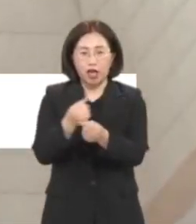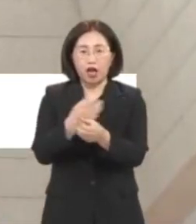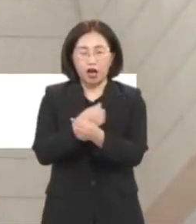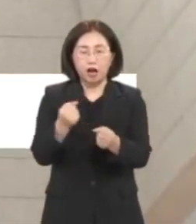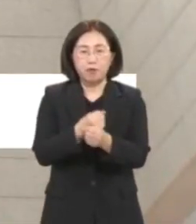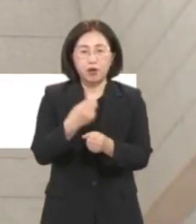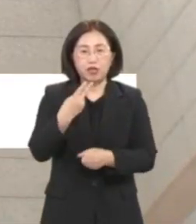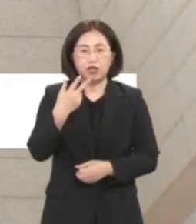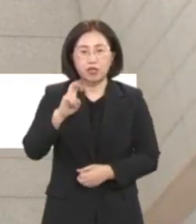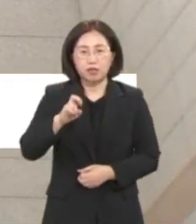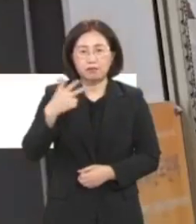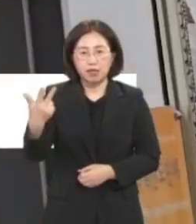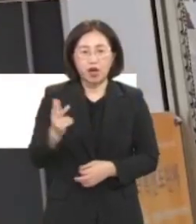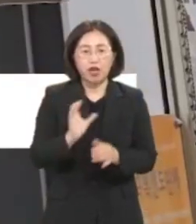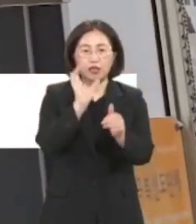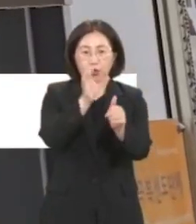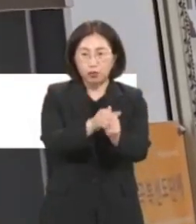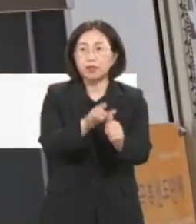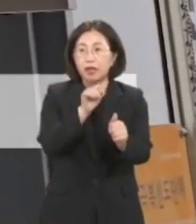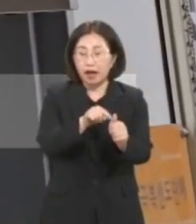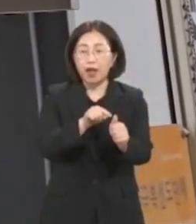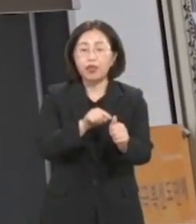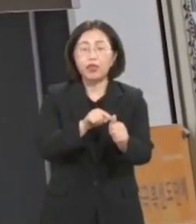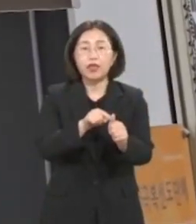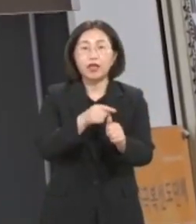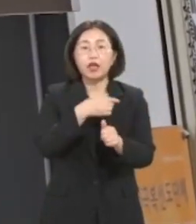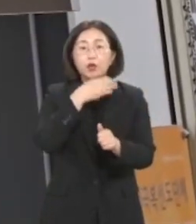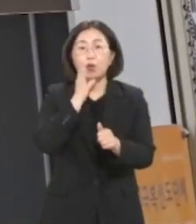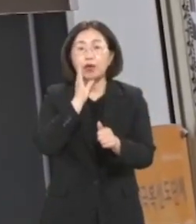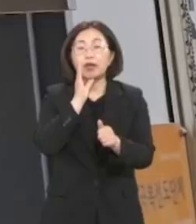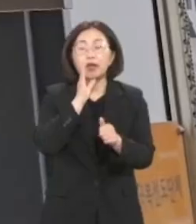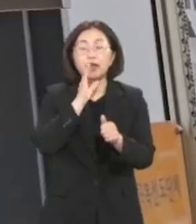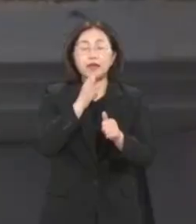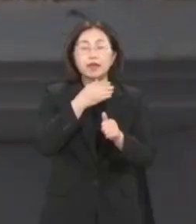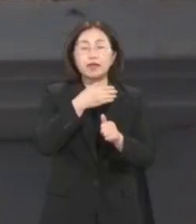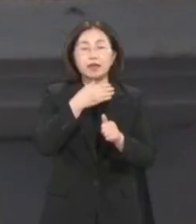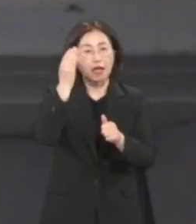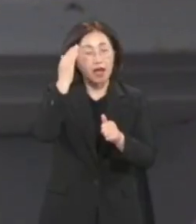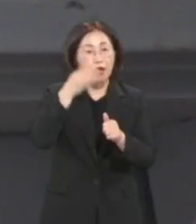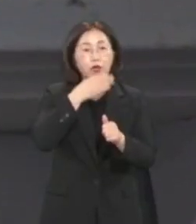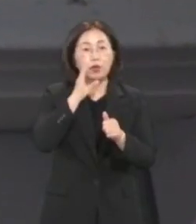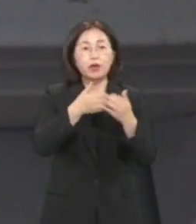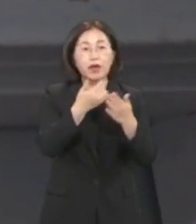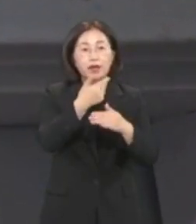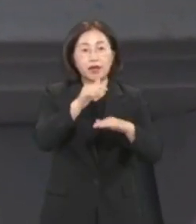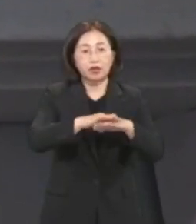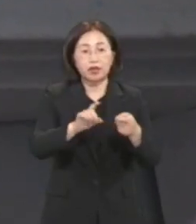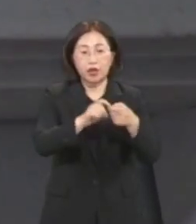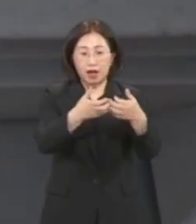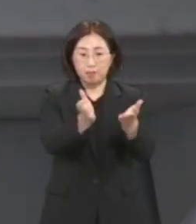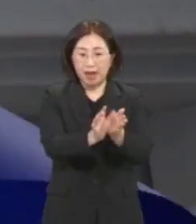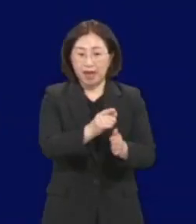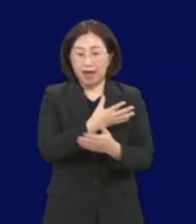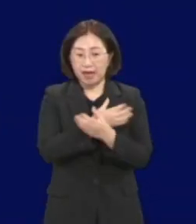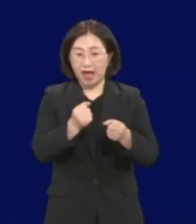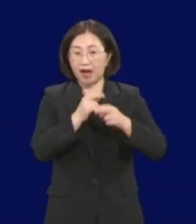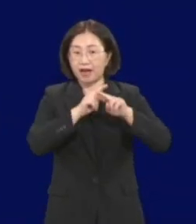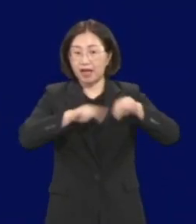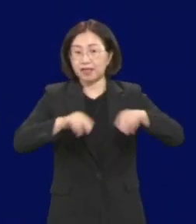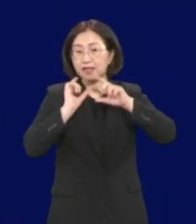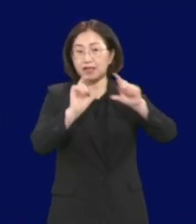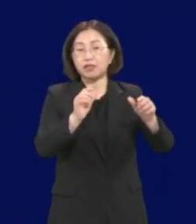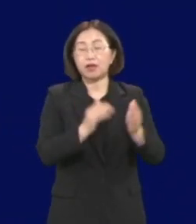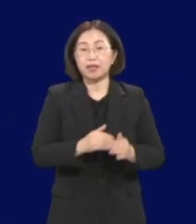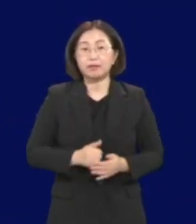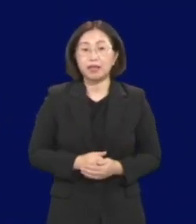2027년까지 사실상 독점 위탁을 받은 대한노인회 대전 연합회에 계약 씨를 통보한 겁니다시는